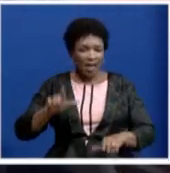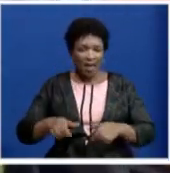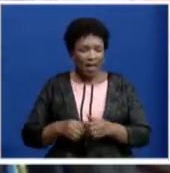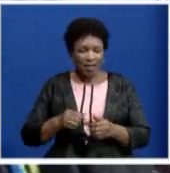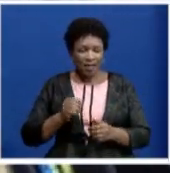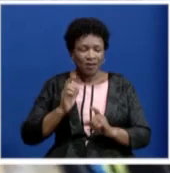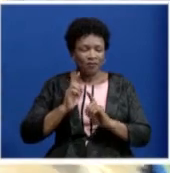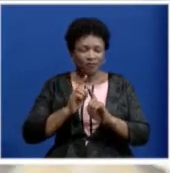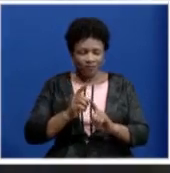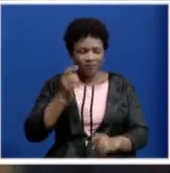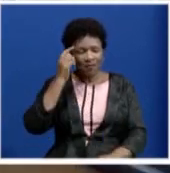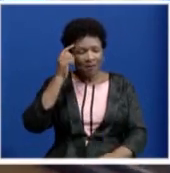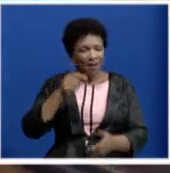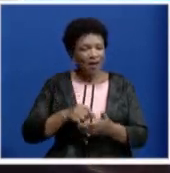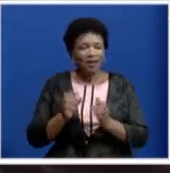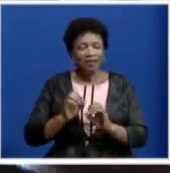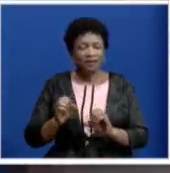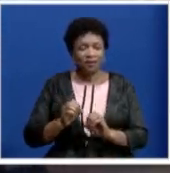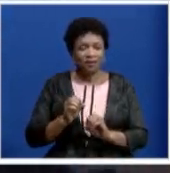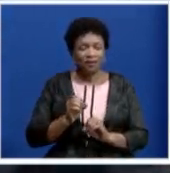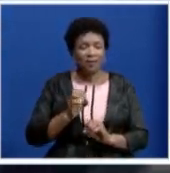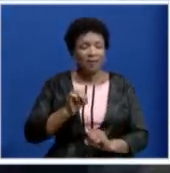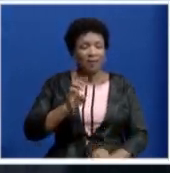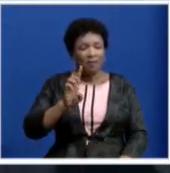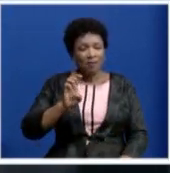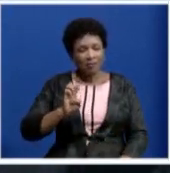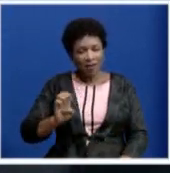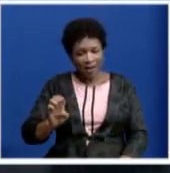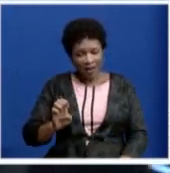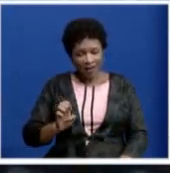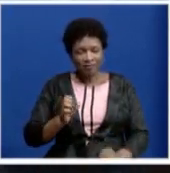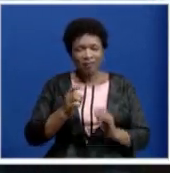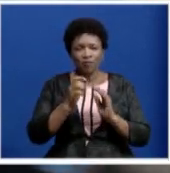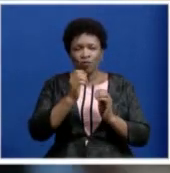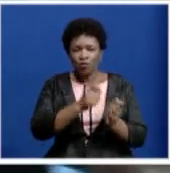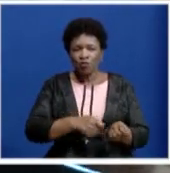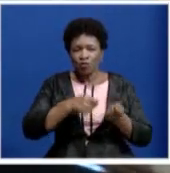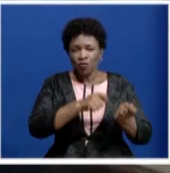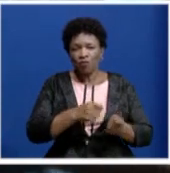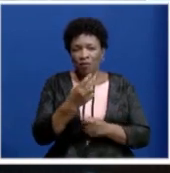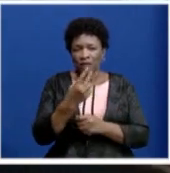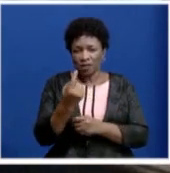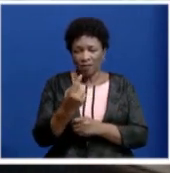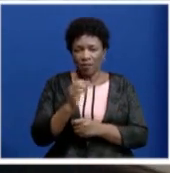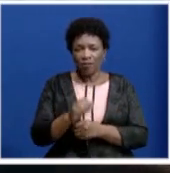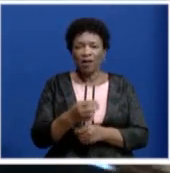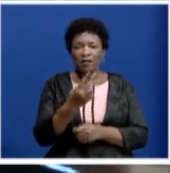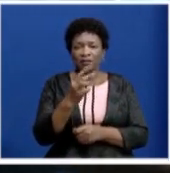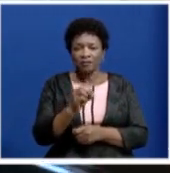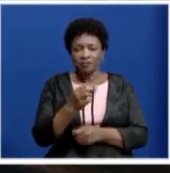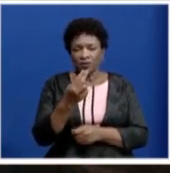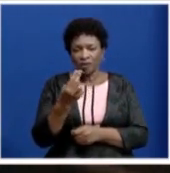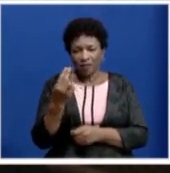maani m wenz walu kesi hi julai 2 ya mwaka 2022